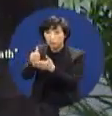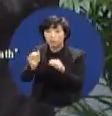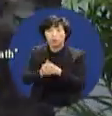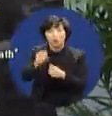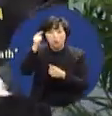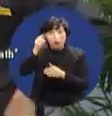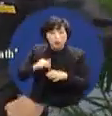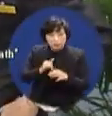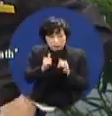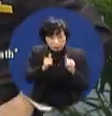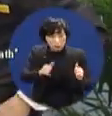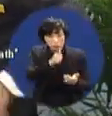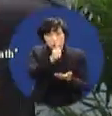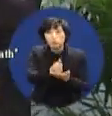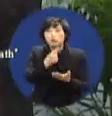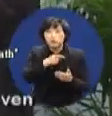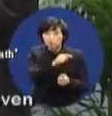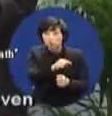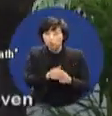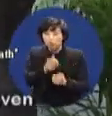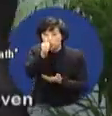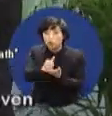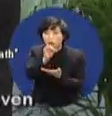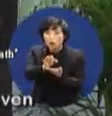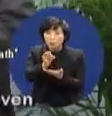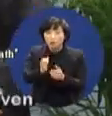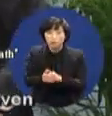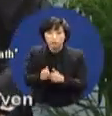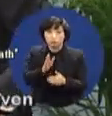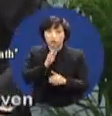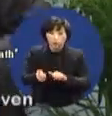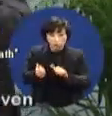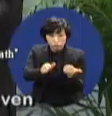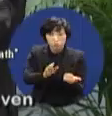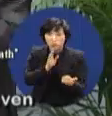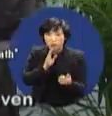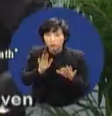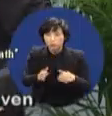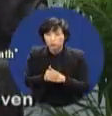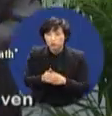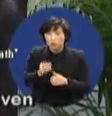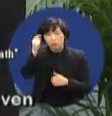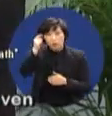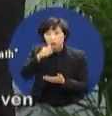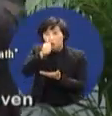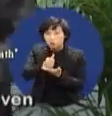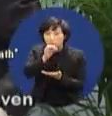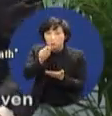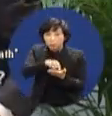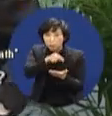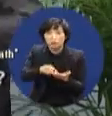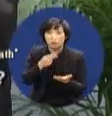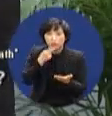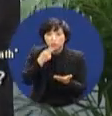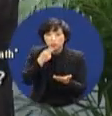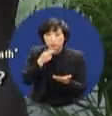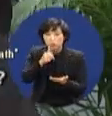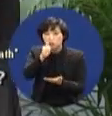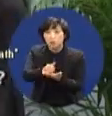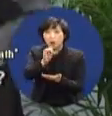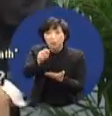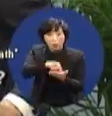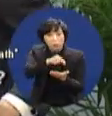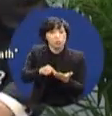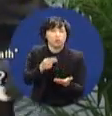왜 인간이 범죄한 죄를 죄값으로 당연히 죽어야 되는데 왜 죄값을 치르지도 않고